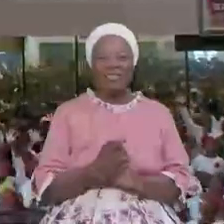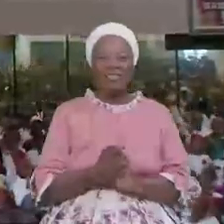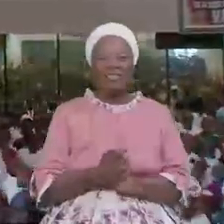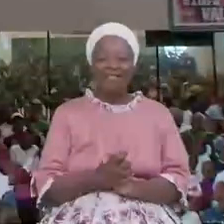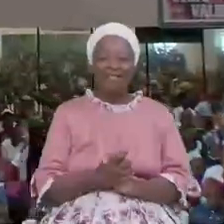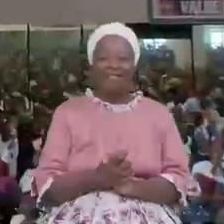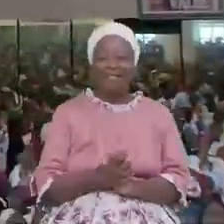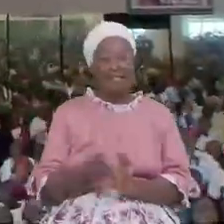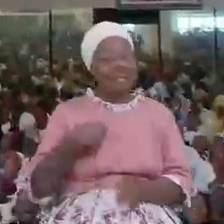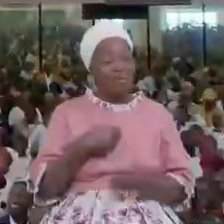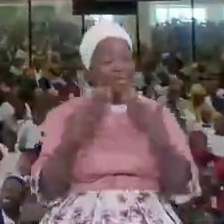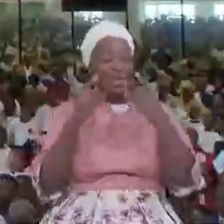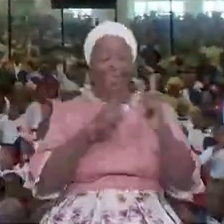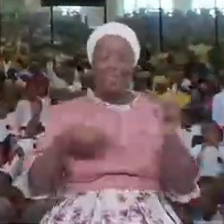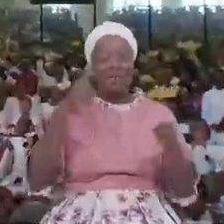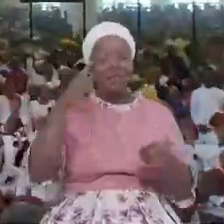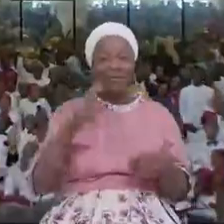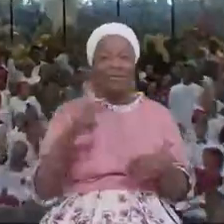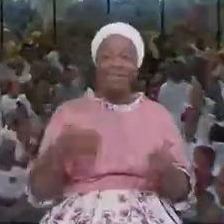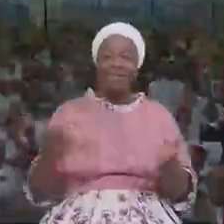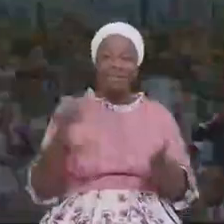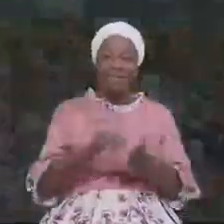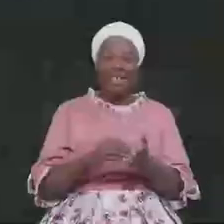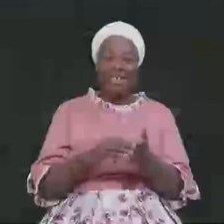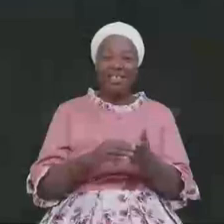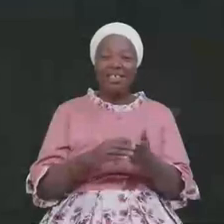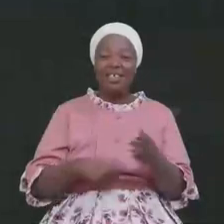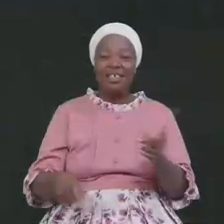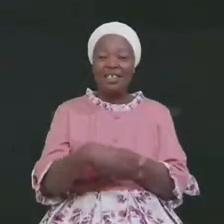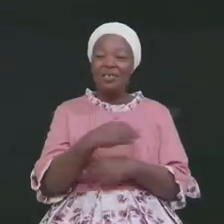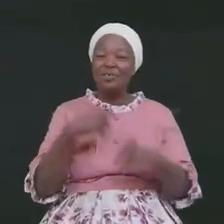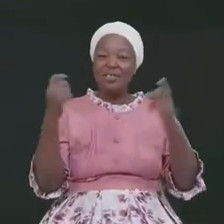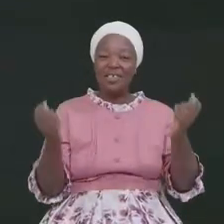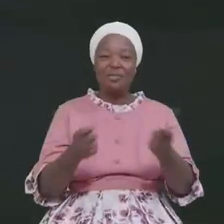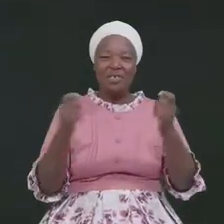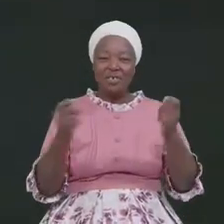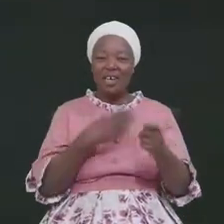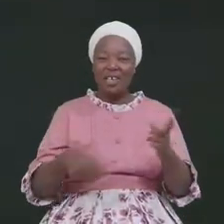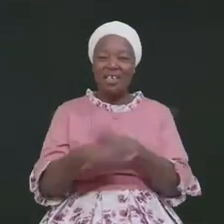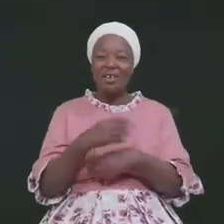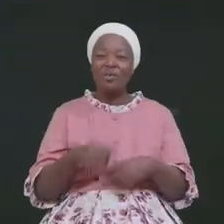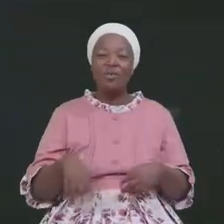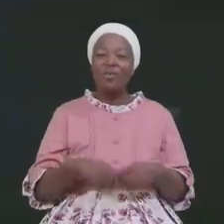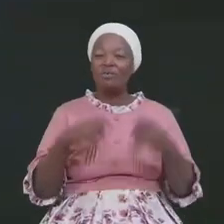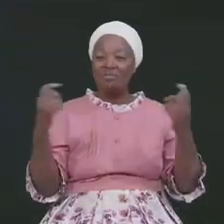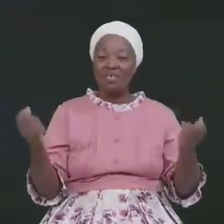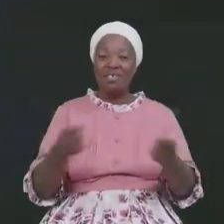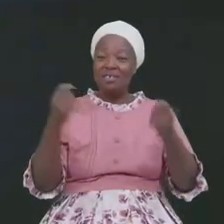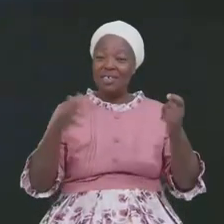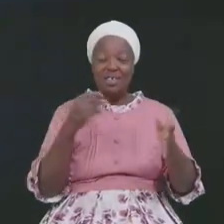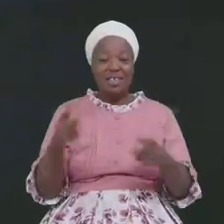Nous remercions le Seigneur pour ce jour de célébration, ce jour de jubilé, un jour de